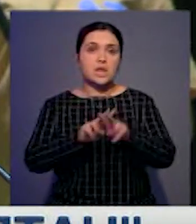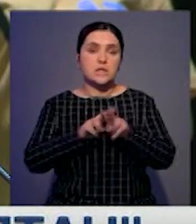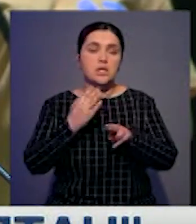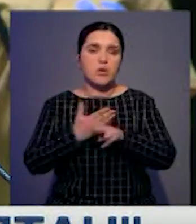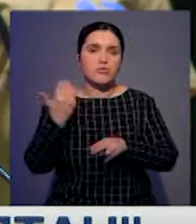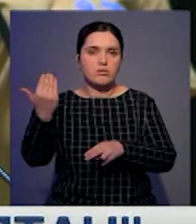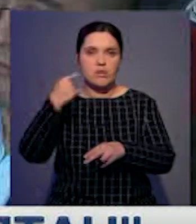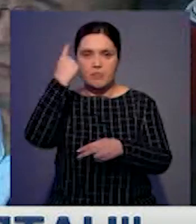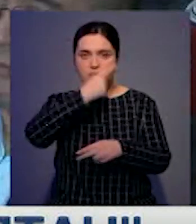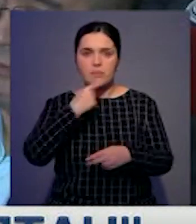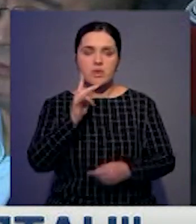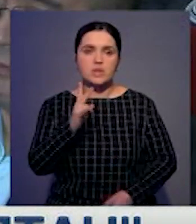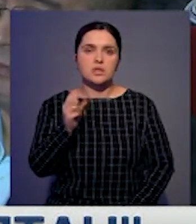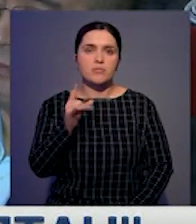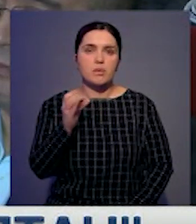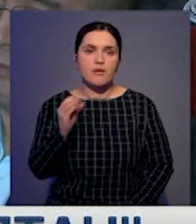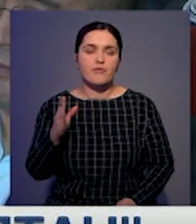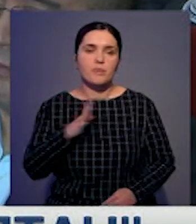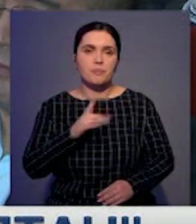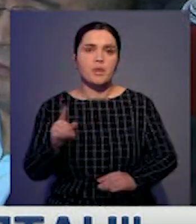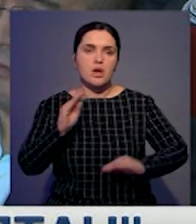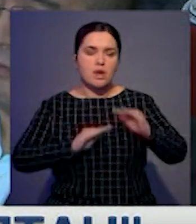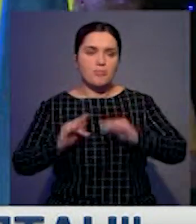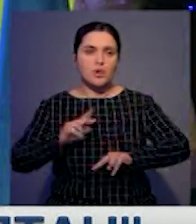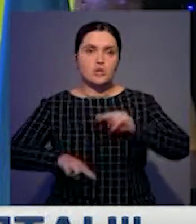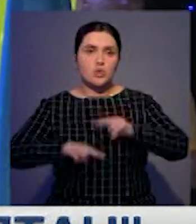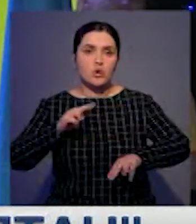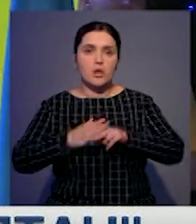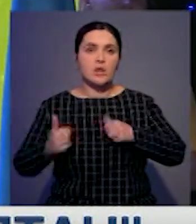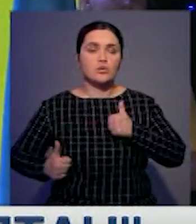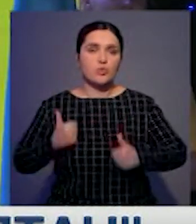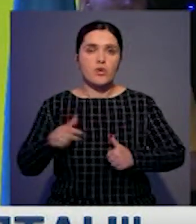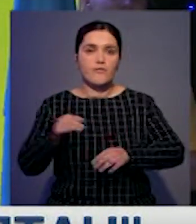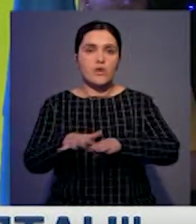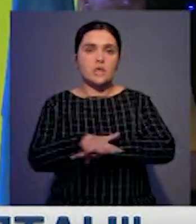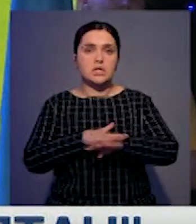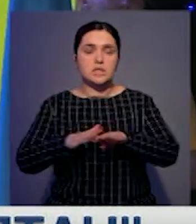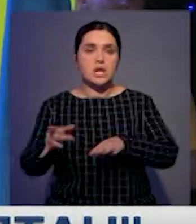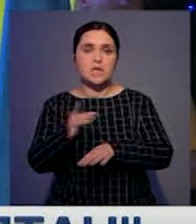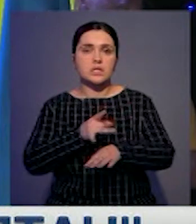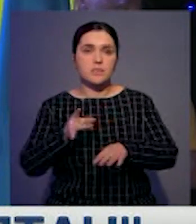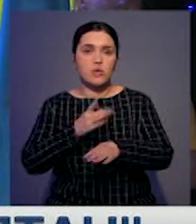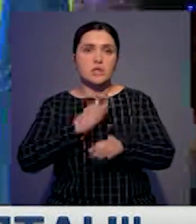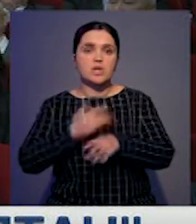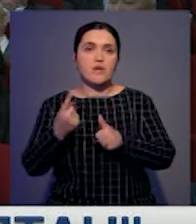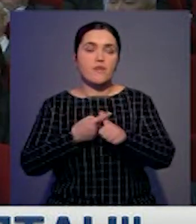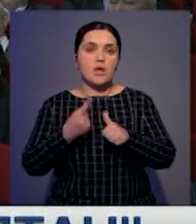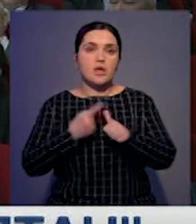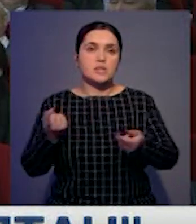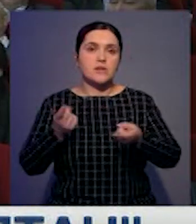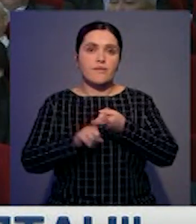молодая столица – детище Нур-Султана Назарбаева и предмет гордости всего населения республики, считают участники встречи и